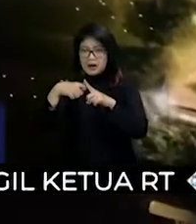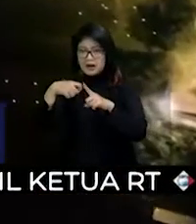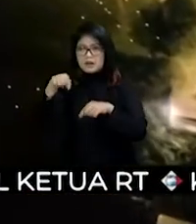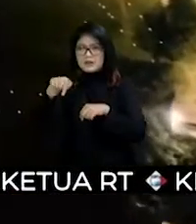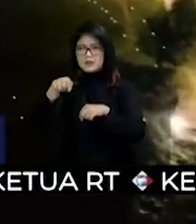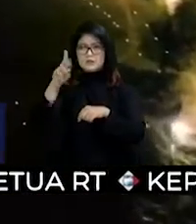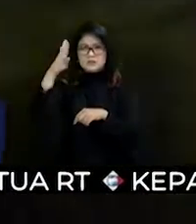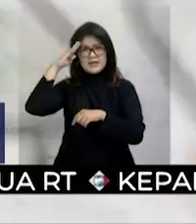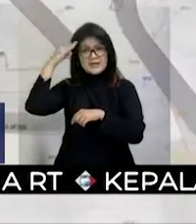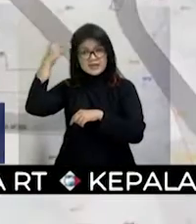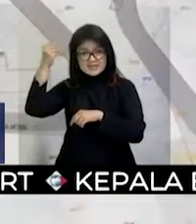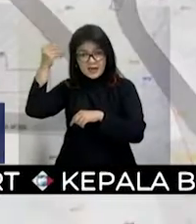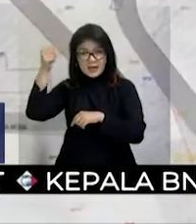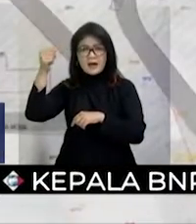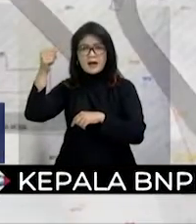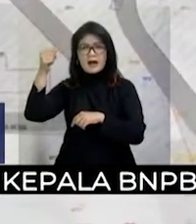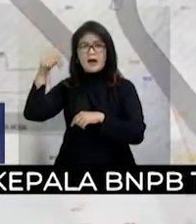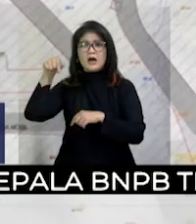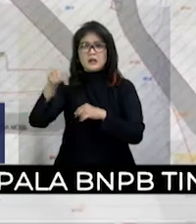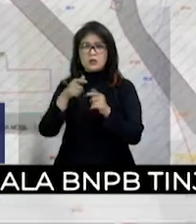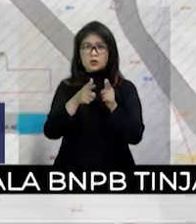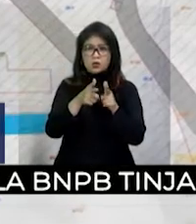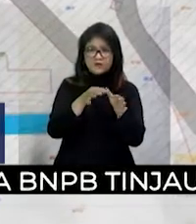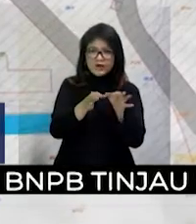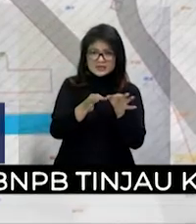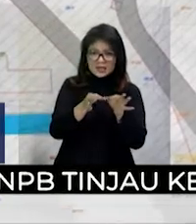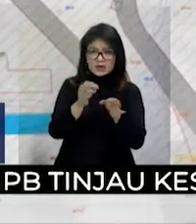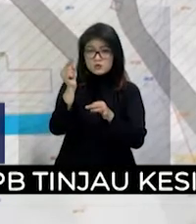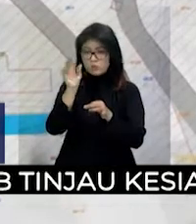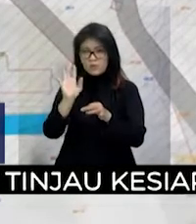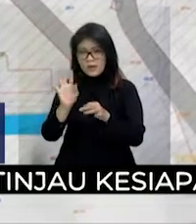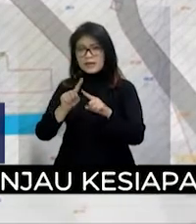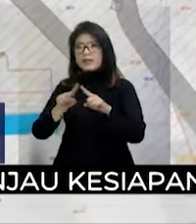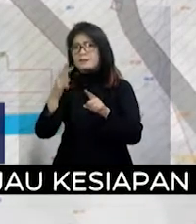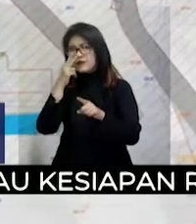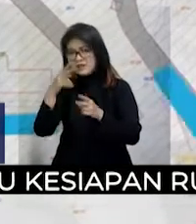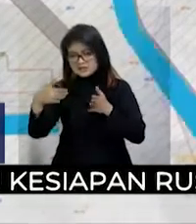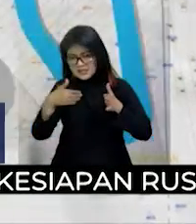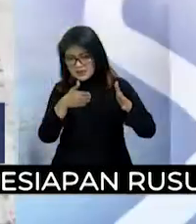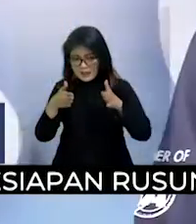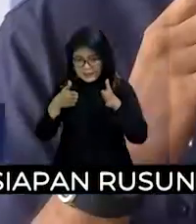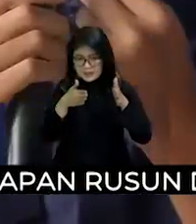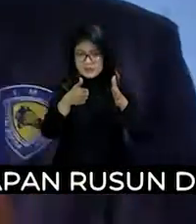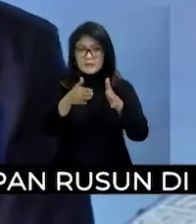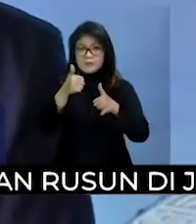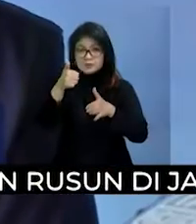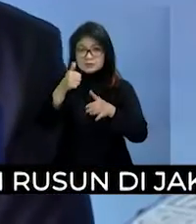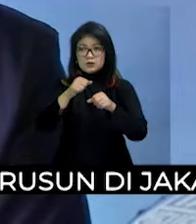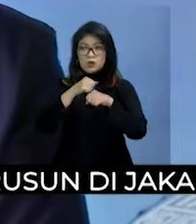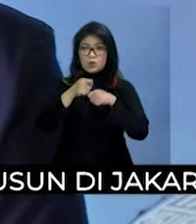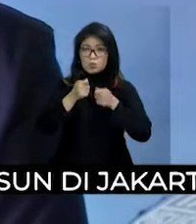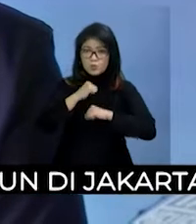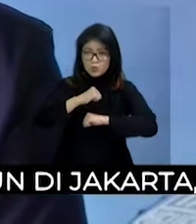lumping sepanjang 2,4 km dan lebar 18 meter dengan pemandangan Pantai Ancol. Kalau dilihat